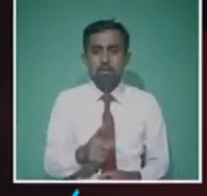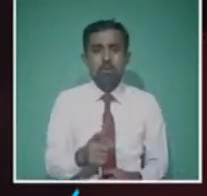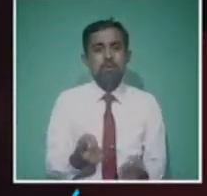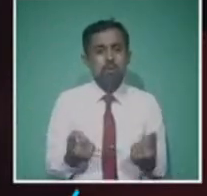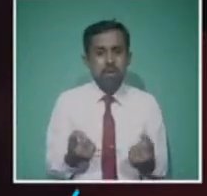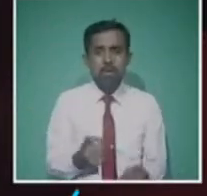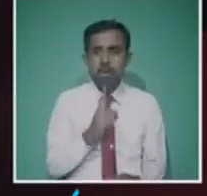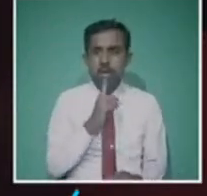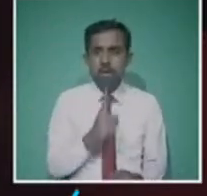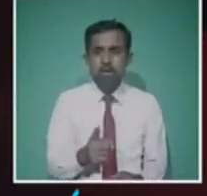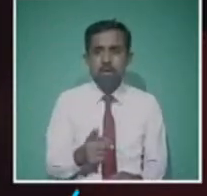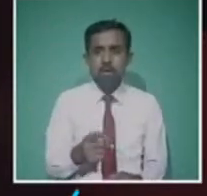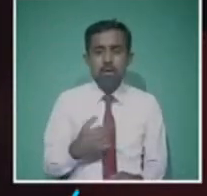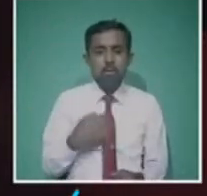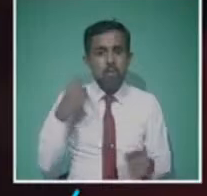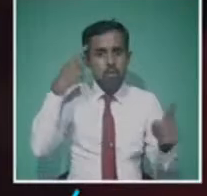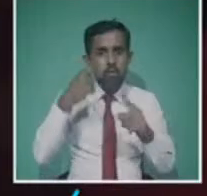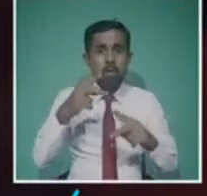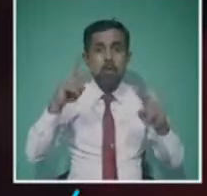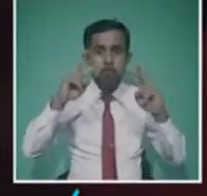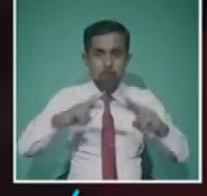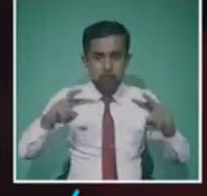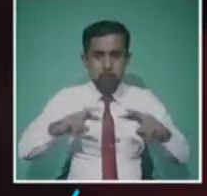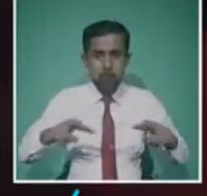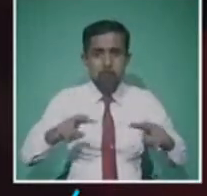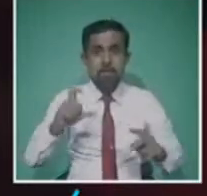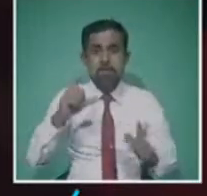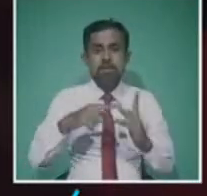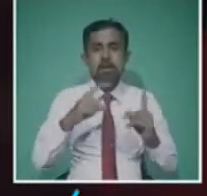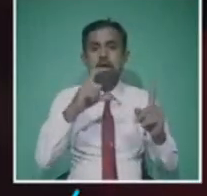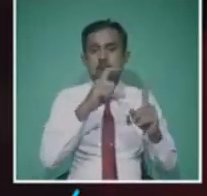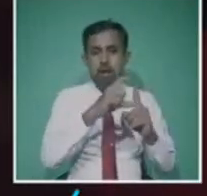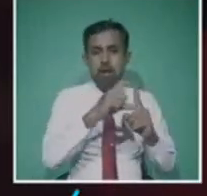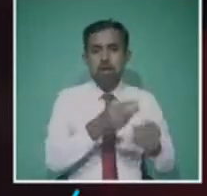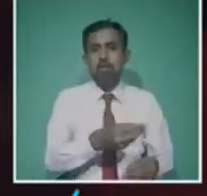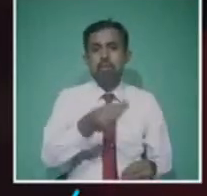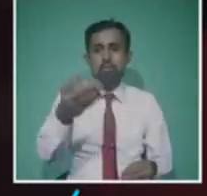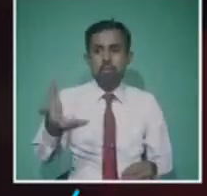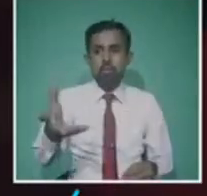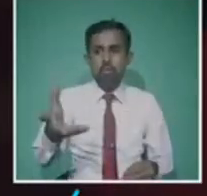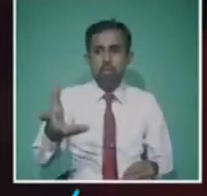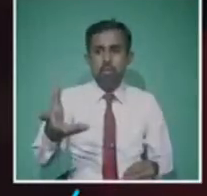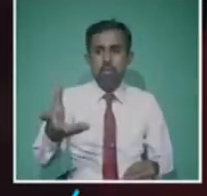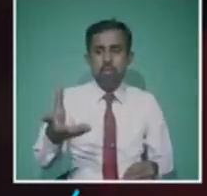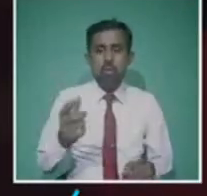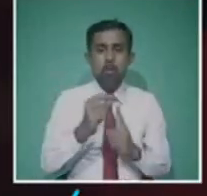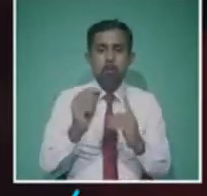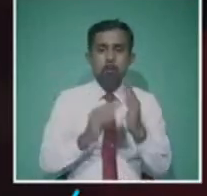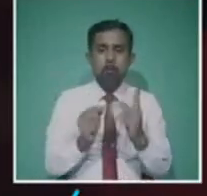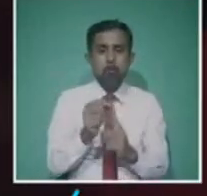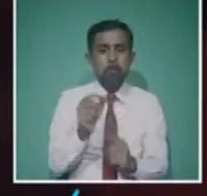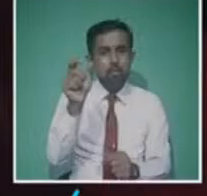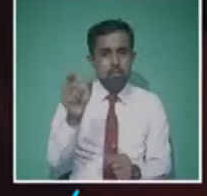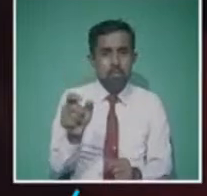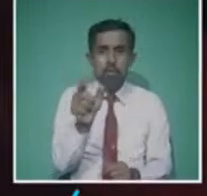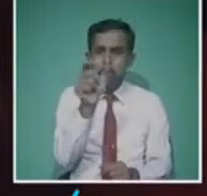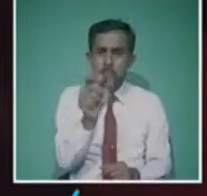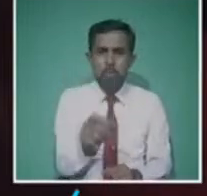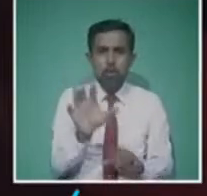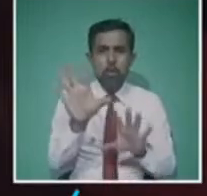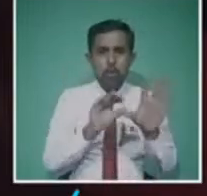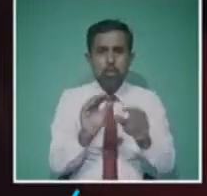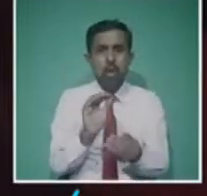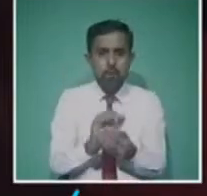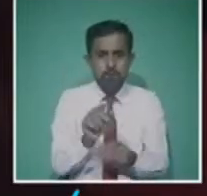ඉල්ලීමක් කරන්න කැමති අපි මේ පිළිබඳව පරීක්ෂණ පවත්වන්න අපරාධ පරීක්ෂණ දෙපාර්තමේන්තුවට බාර දීලා තියෙනවා. යම් මන්ත්‍රීවරයෙක්ට යම් පුද්ගලයෙක්ට